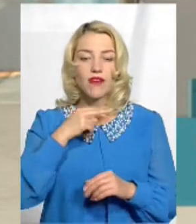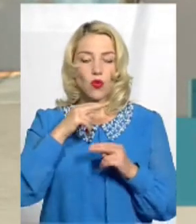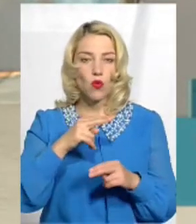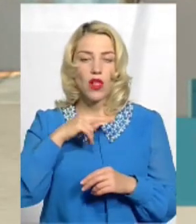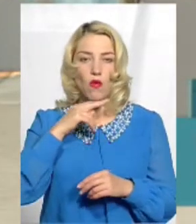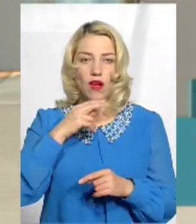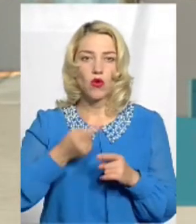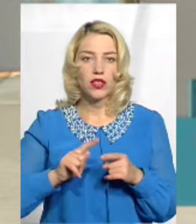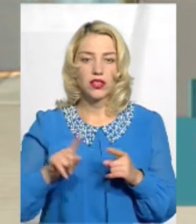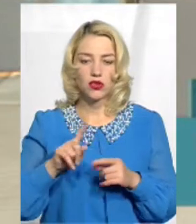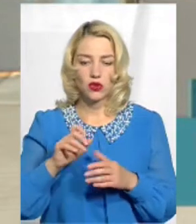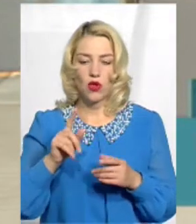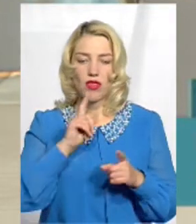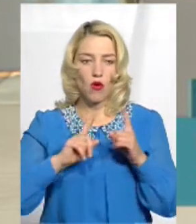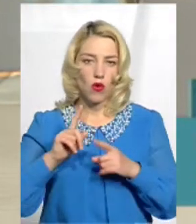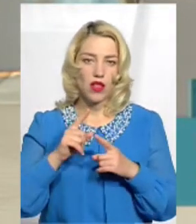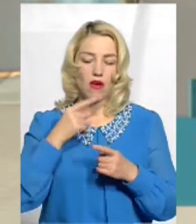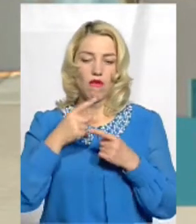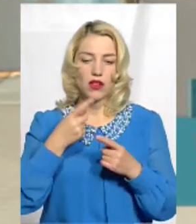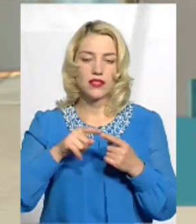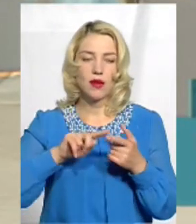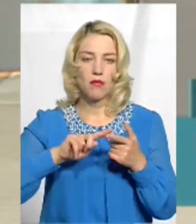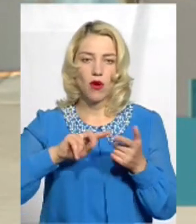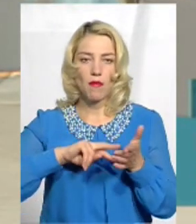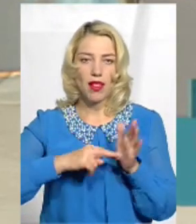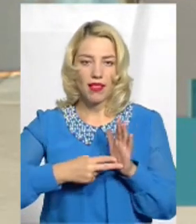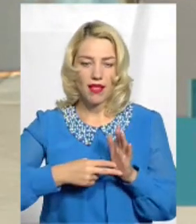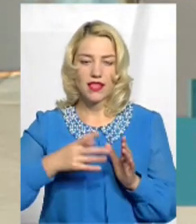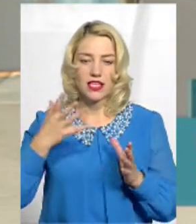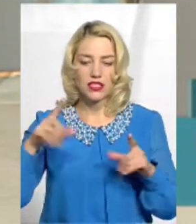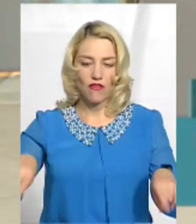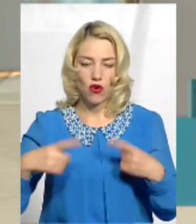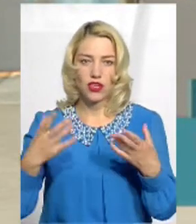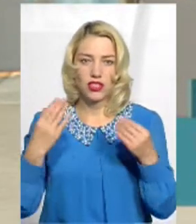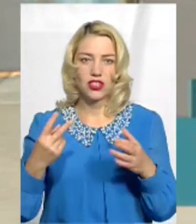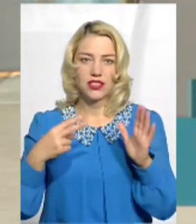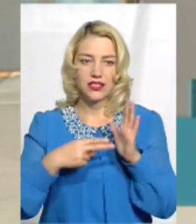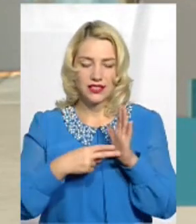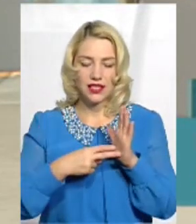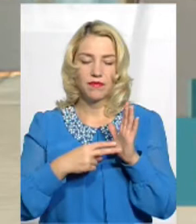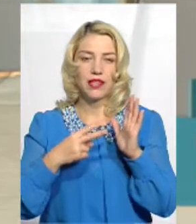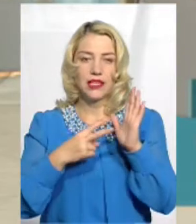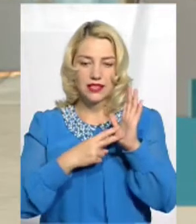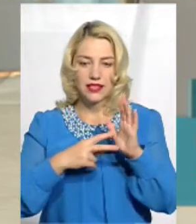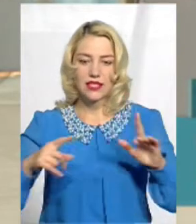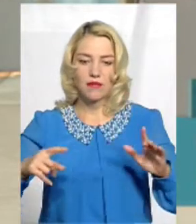те, що на колегії говорилося про плани створити ще 7 опорних закладів